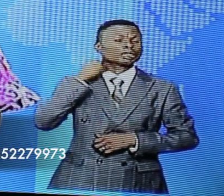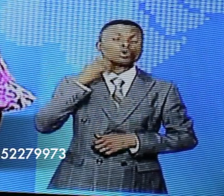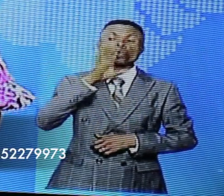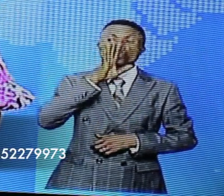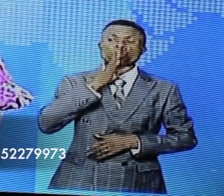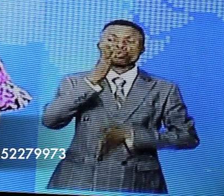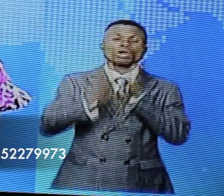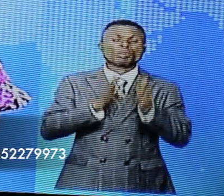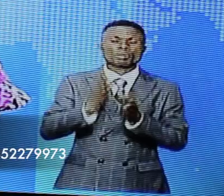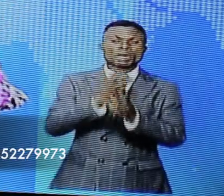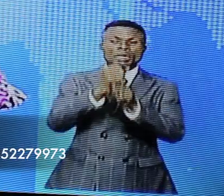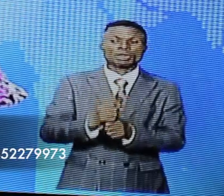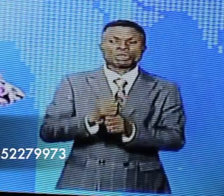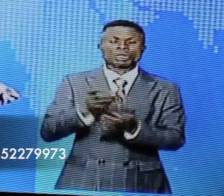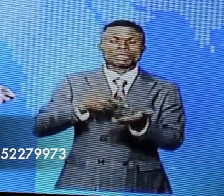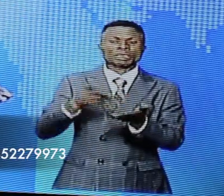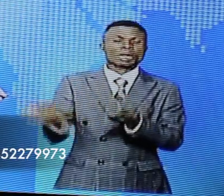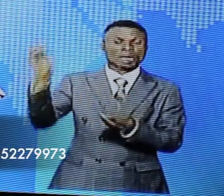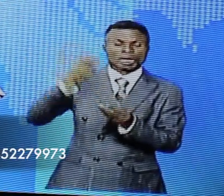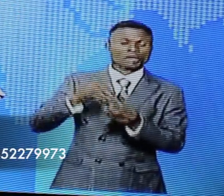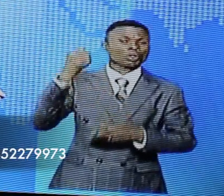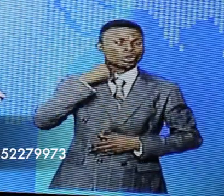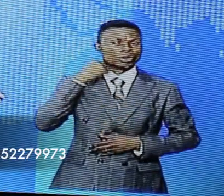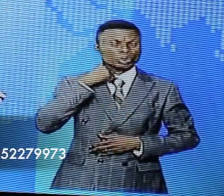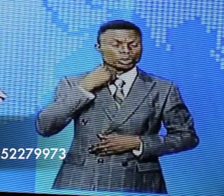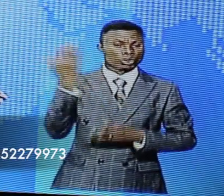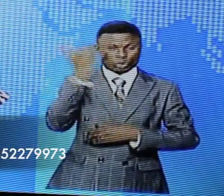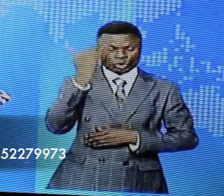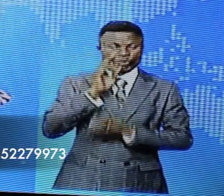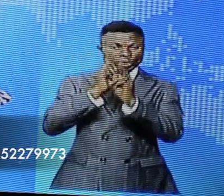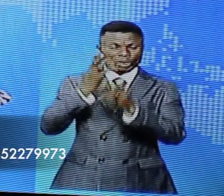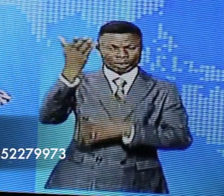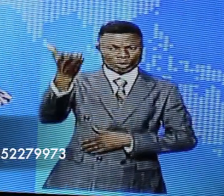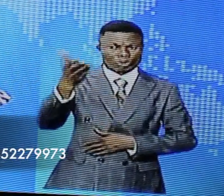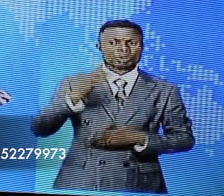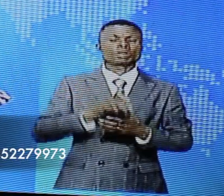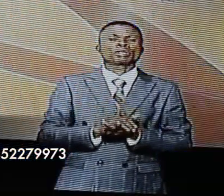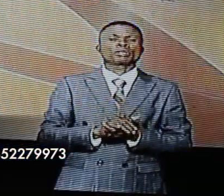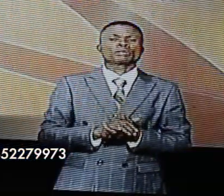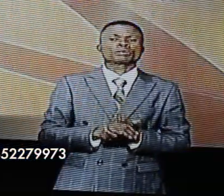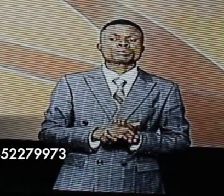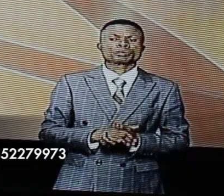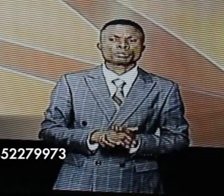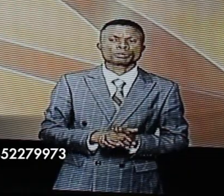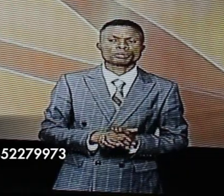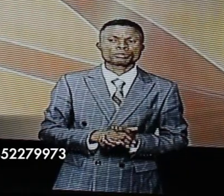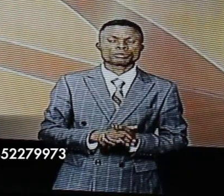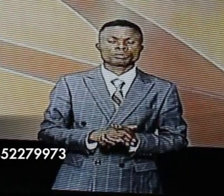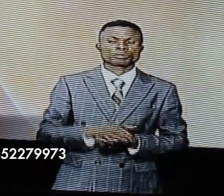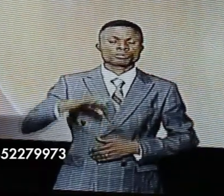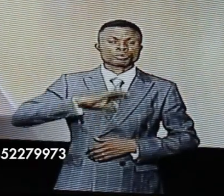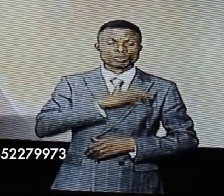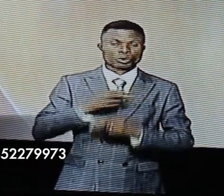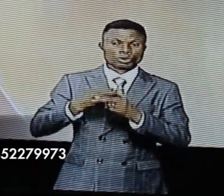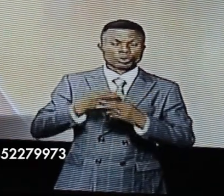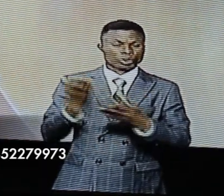indûment la prime des risques des médecins. On fait le point avec Sandra Wallon. Constituer un comité de suivi